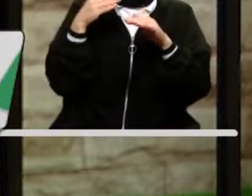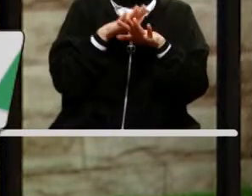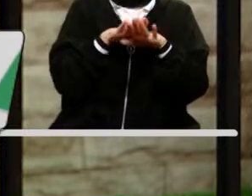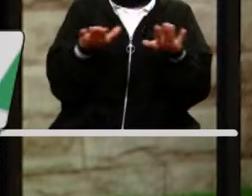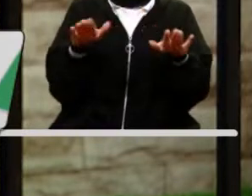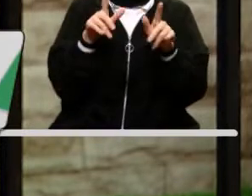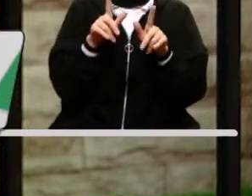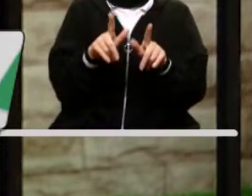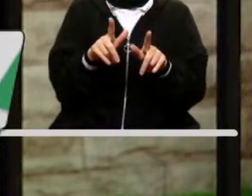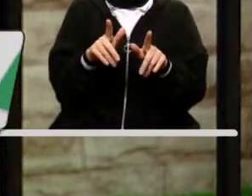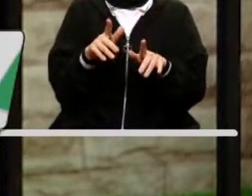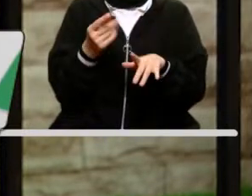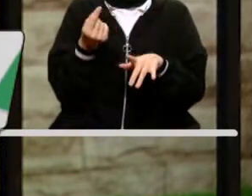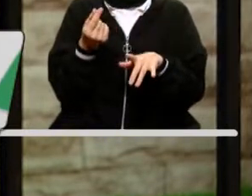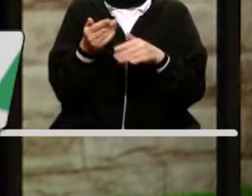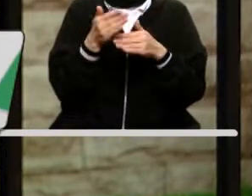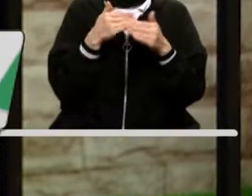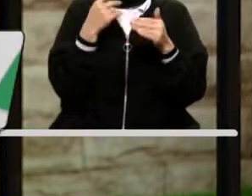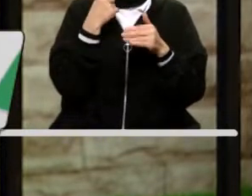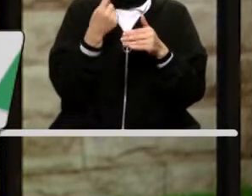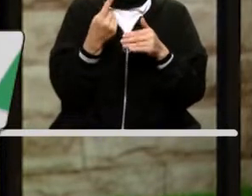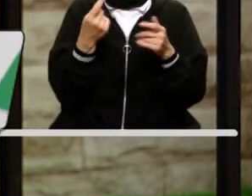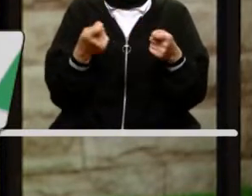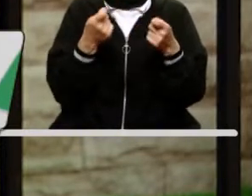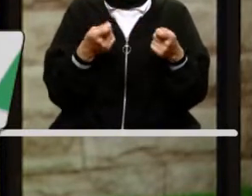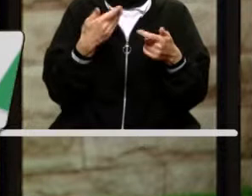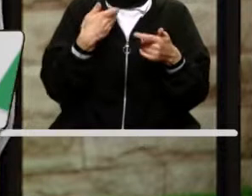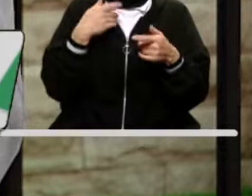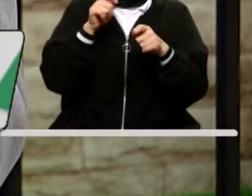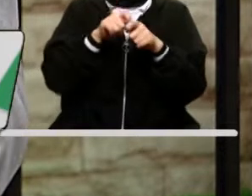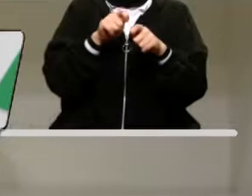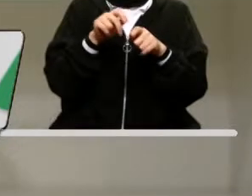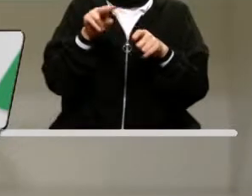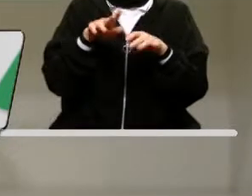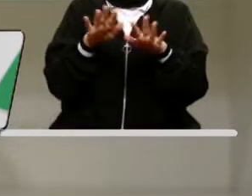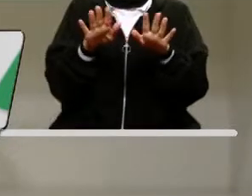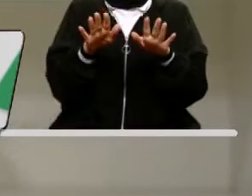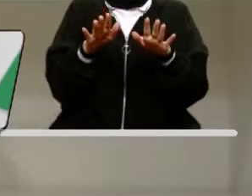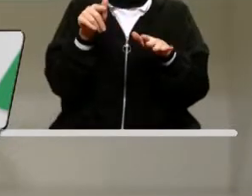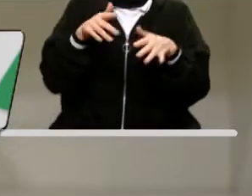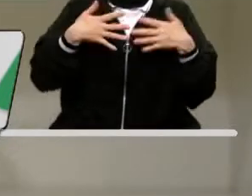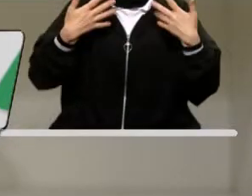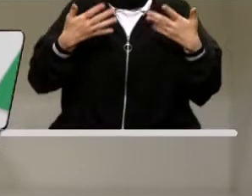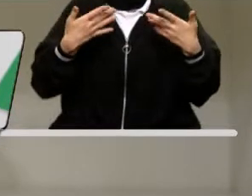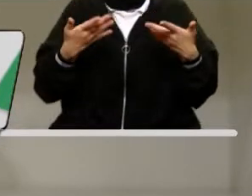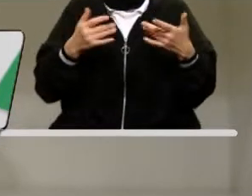ki çalışmam benim iş gibi değil de zevk olarak. Şimdi bunu zevk